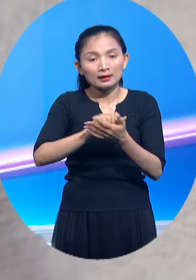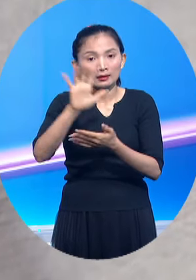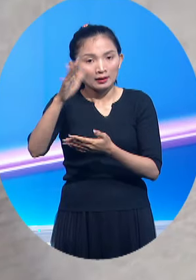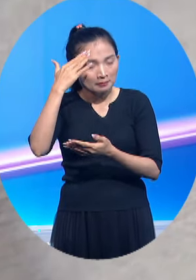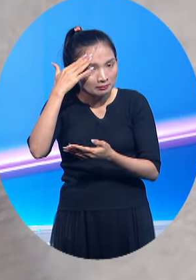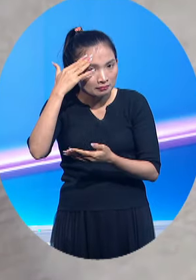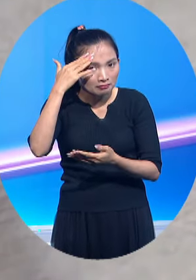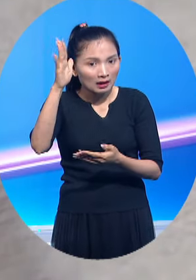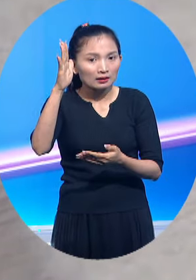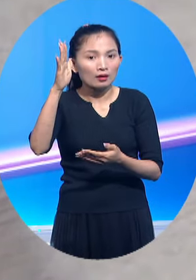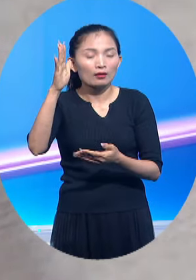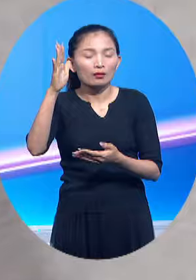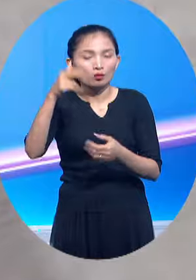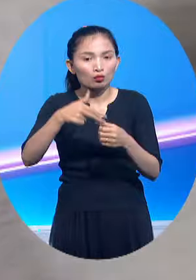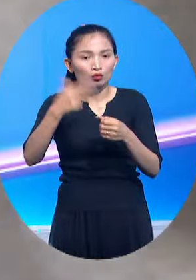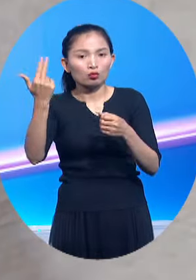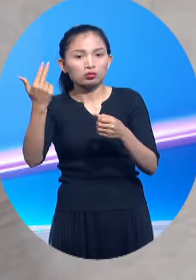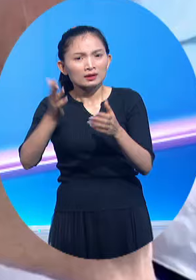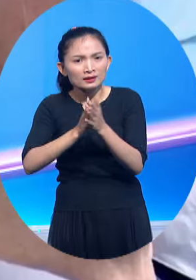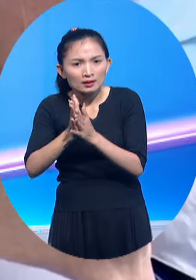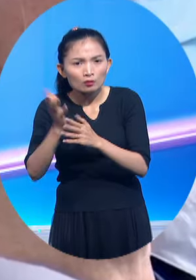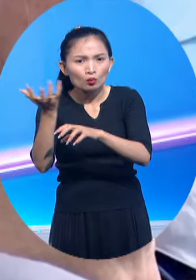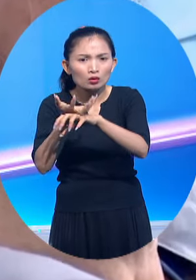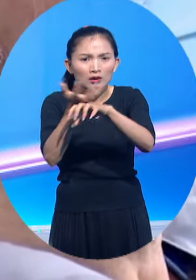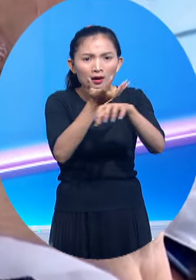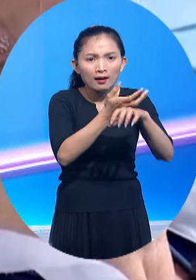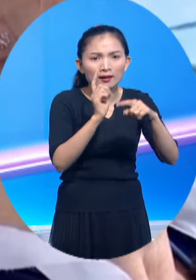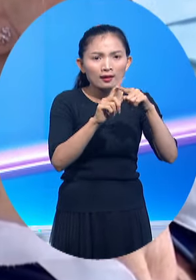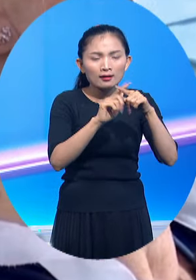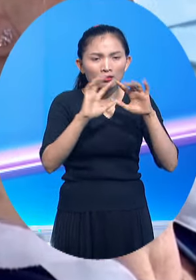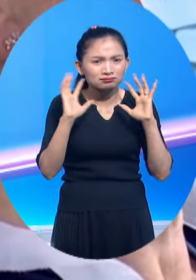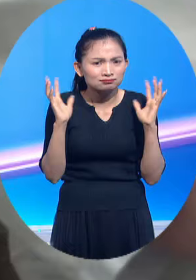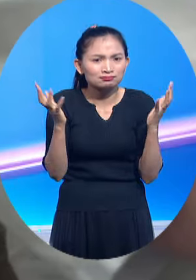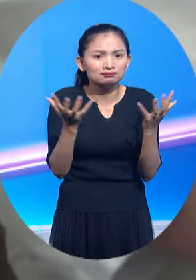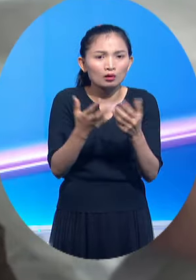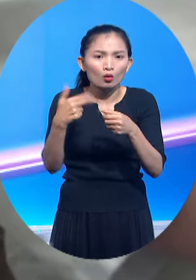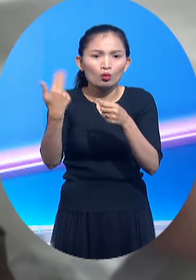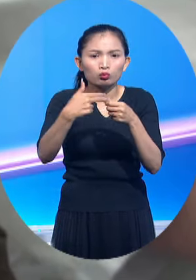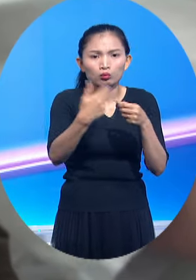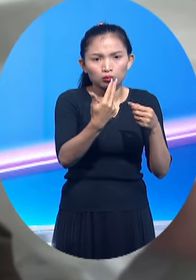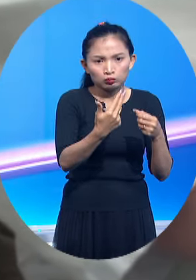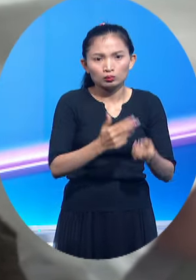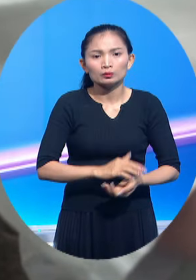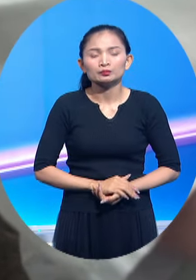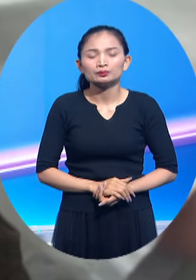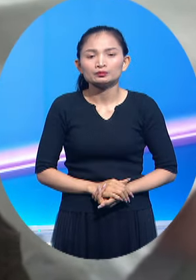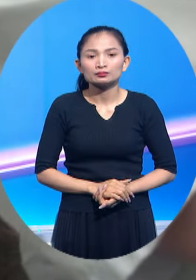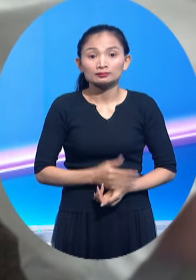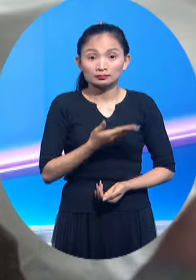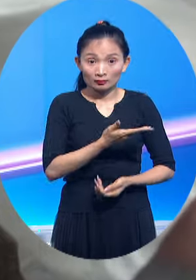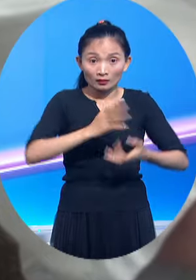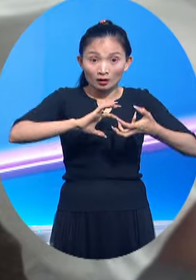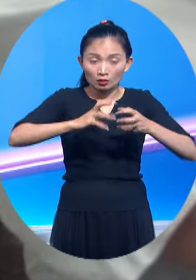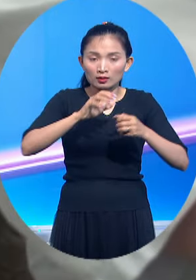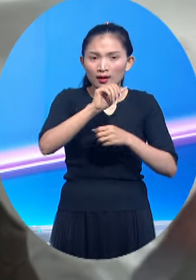trình xin rút giấy phép tại các khu vực, quốc gia còn lại trên toàn thế giới cũng đang được thực hiện. Động thái thu hồi vaccine của